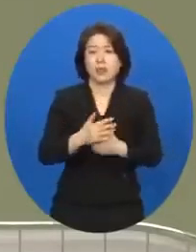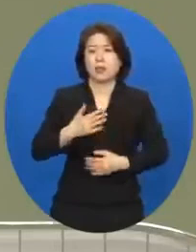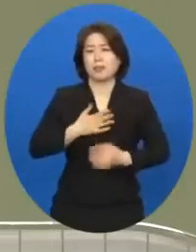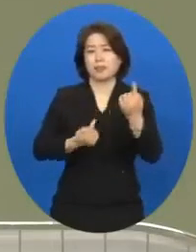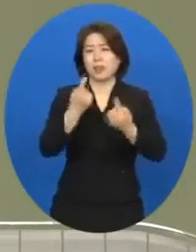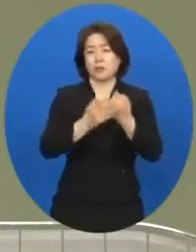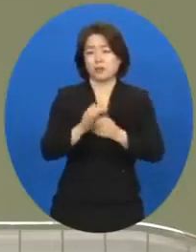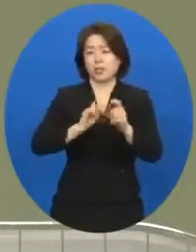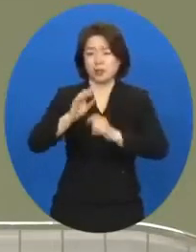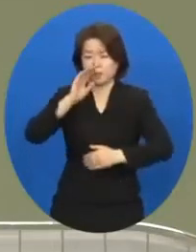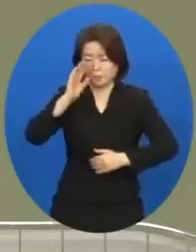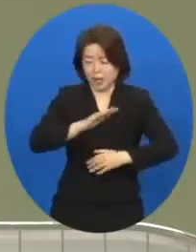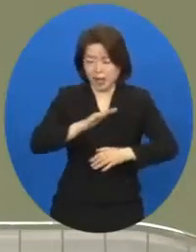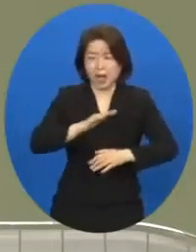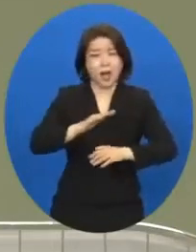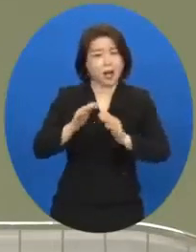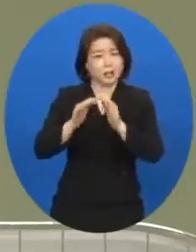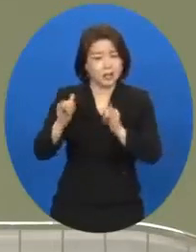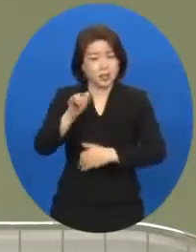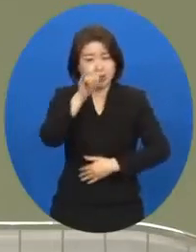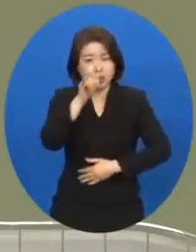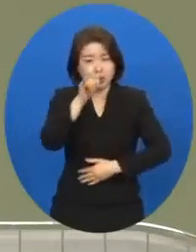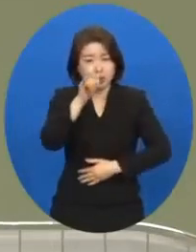나보다도 더 악질인 사람이 있을까요?